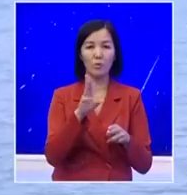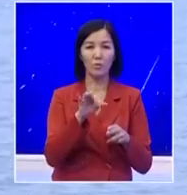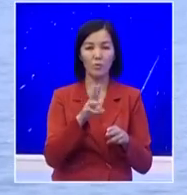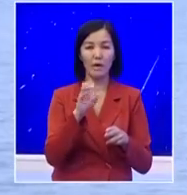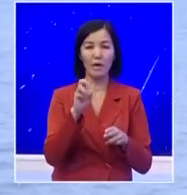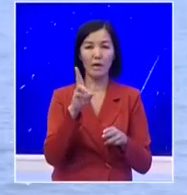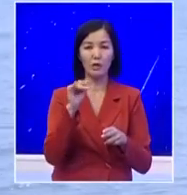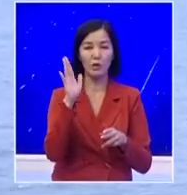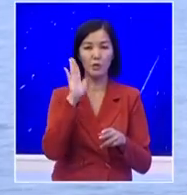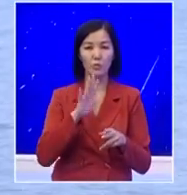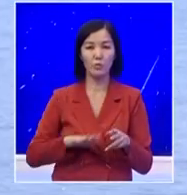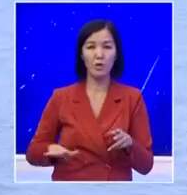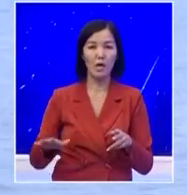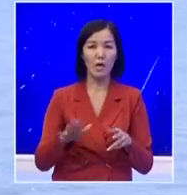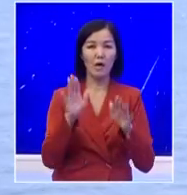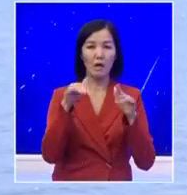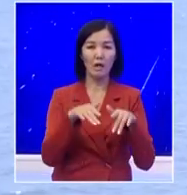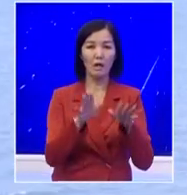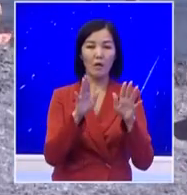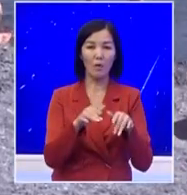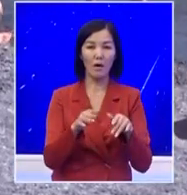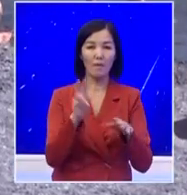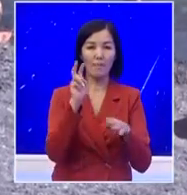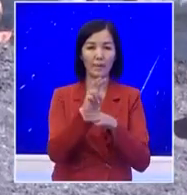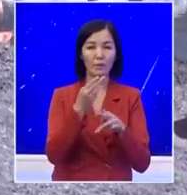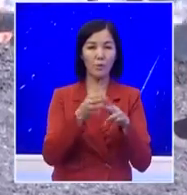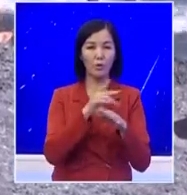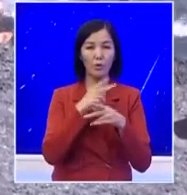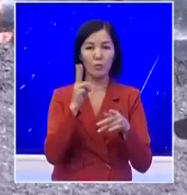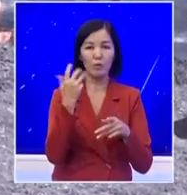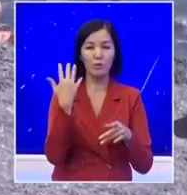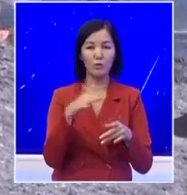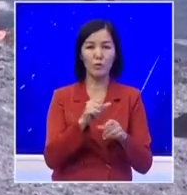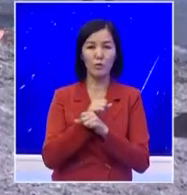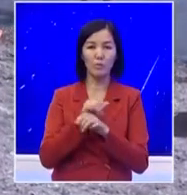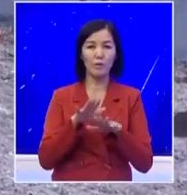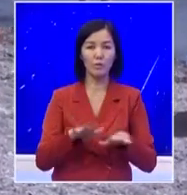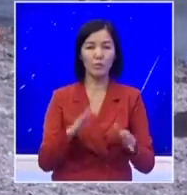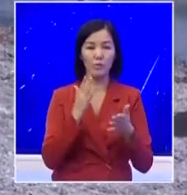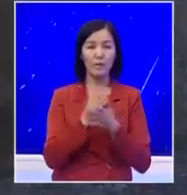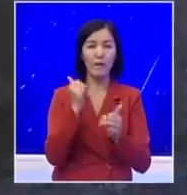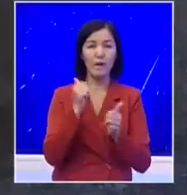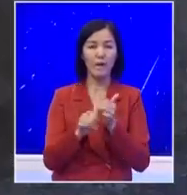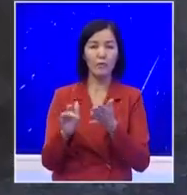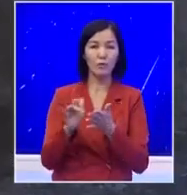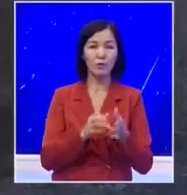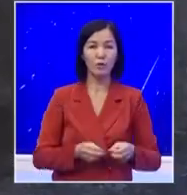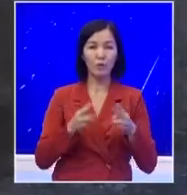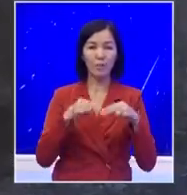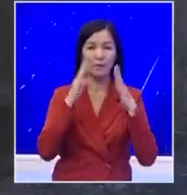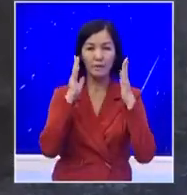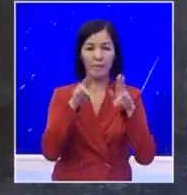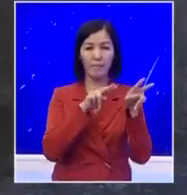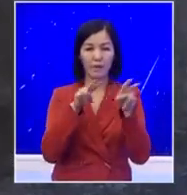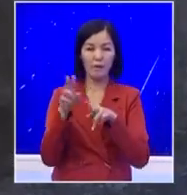жағалауларына келушілер саны көп. Дәл осы аумақтарда 250 демалыс орны орналасқан. Әр туристтің қауіпсіздігі де басты